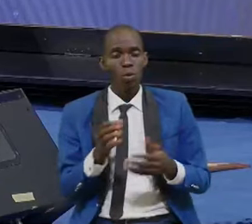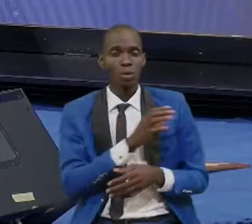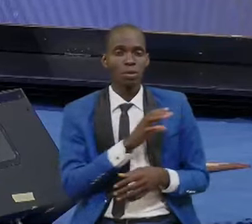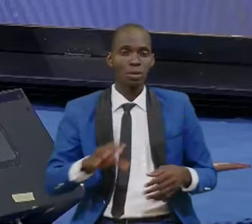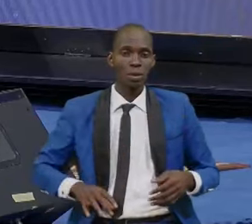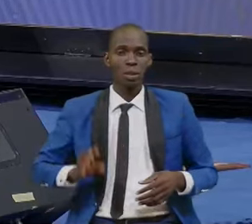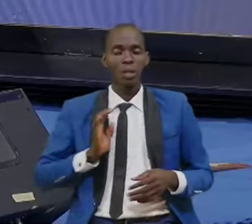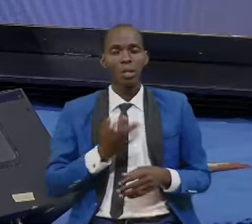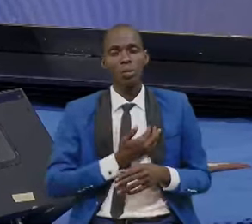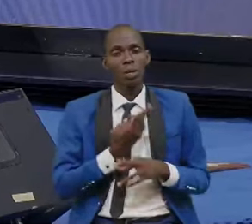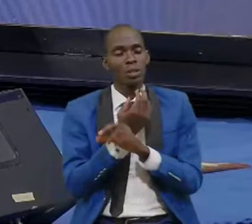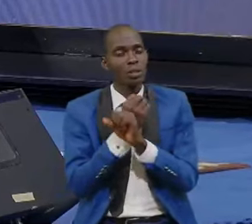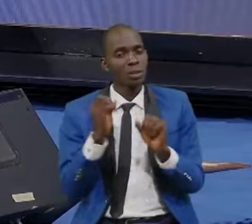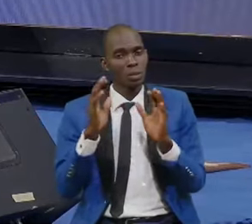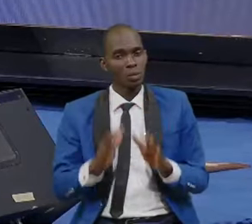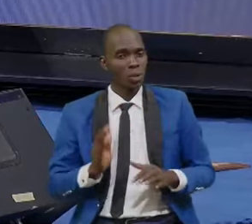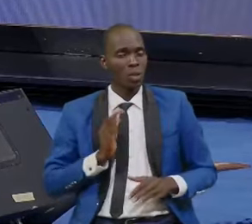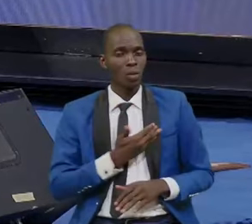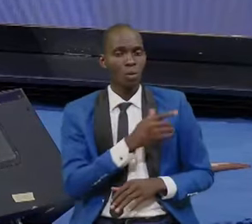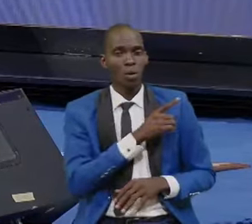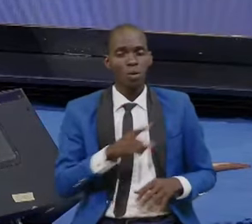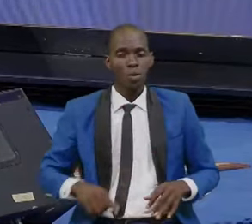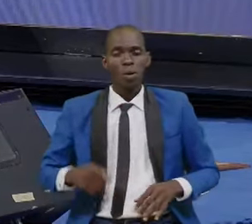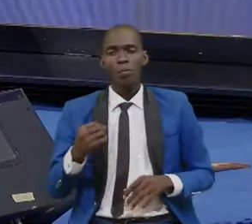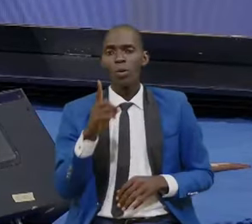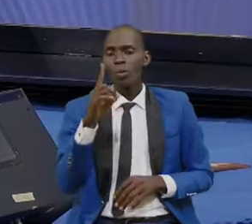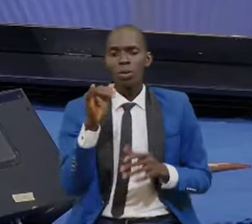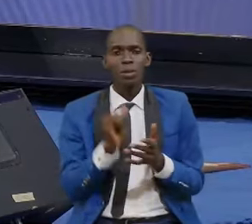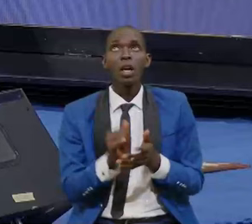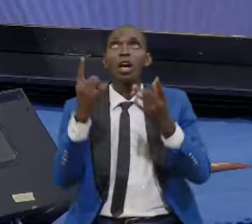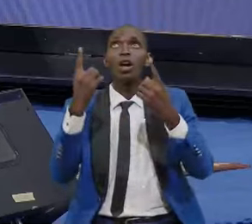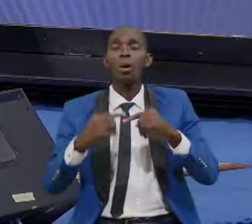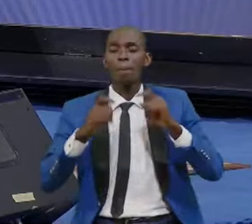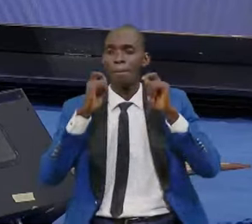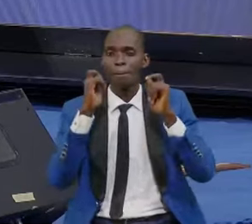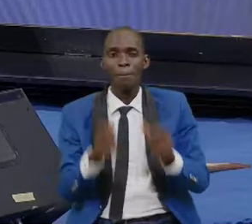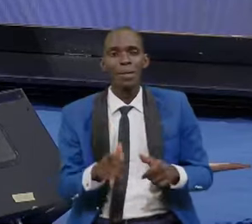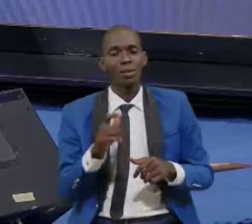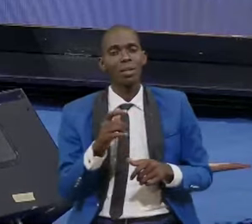Rédempteur, notre Seigneur, celui qui est venu soudainement